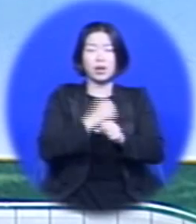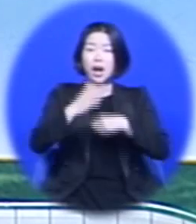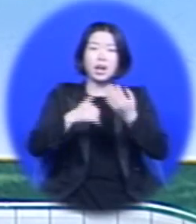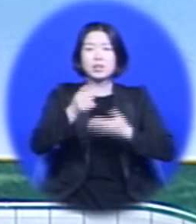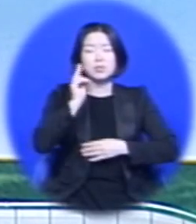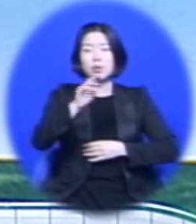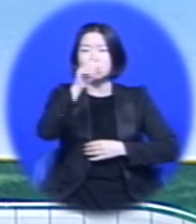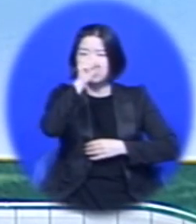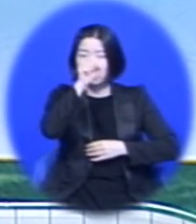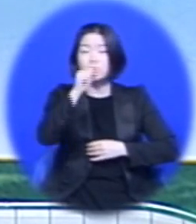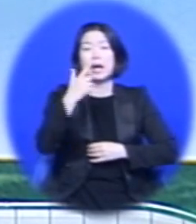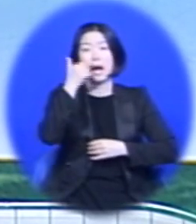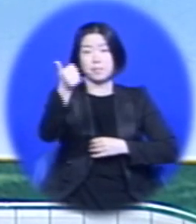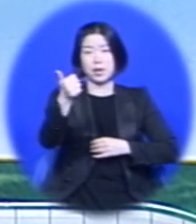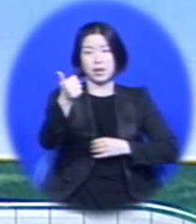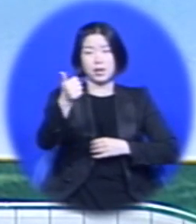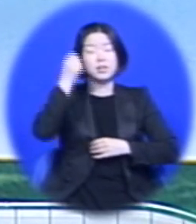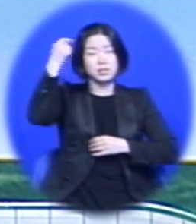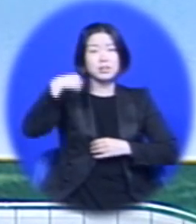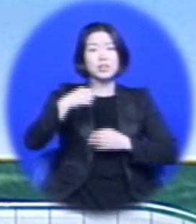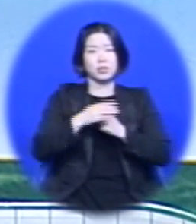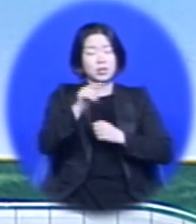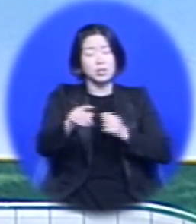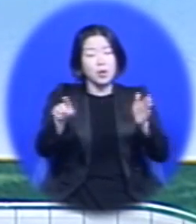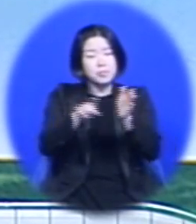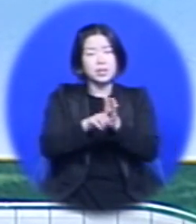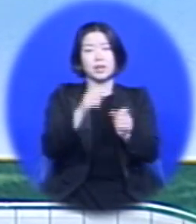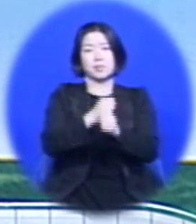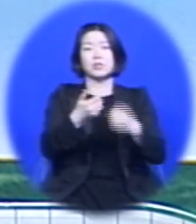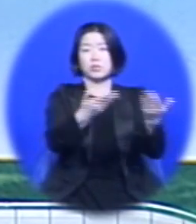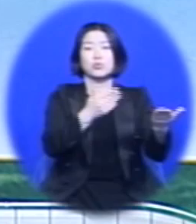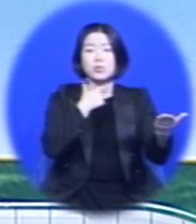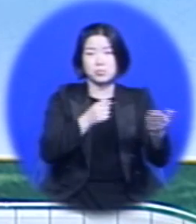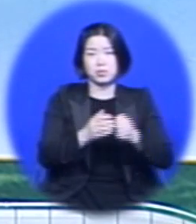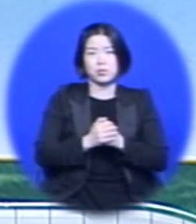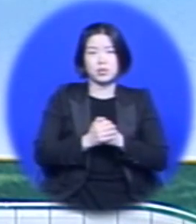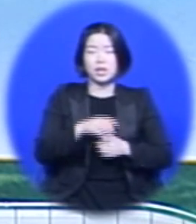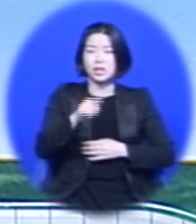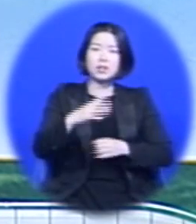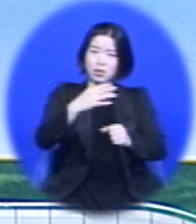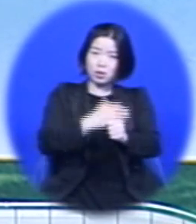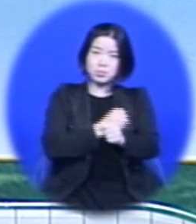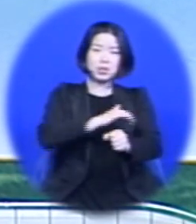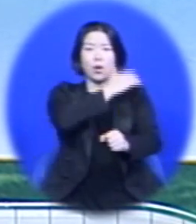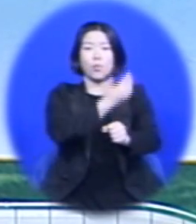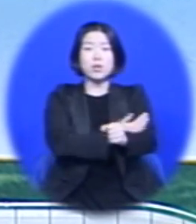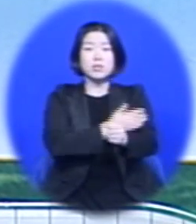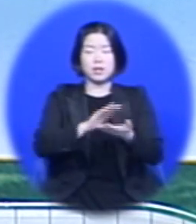좋으신 아빠라는 거예요. 그것을 믿게 해주려고 하시는 거예요. 이건 엄청난